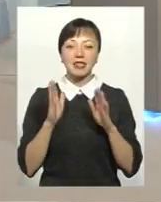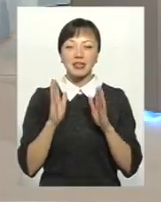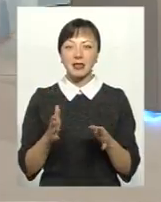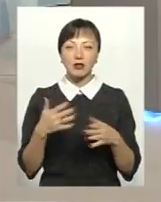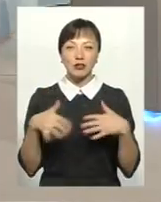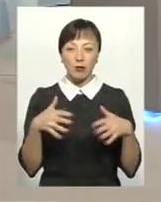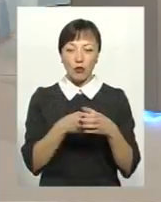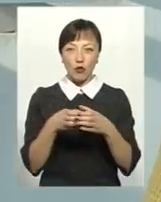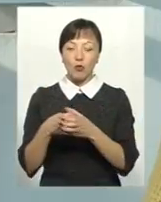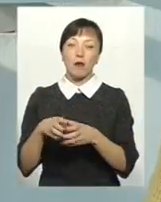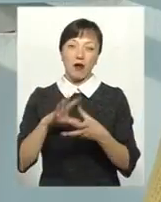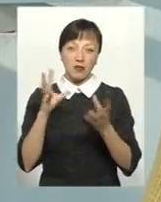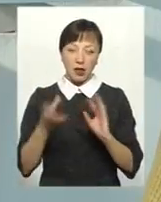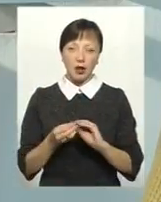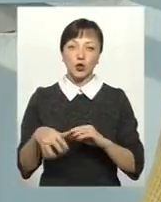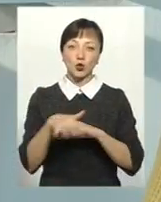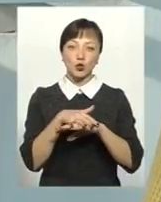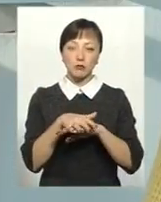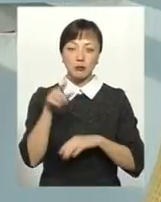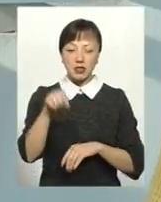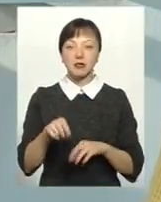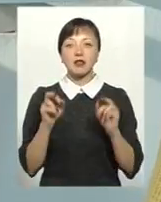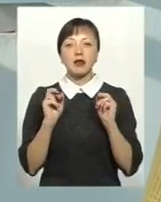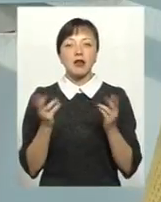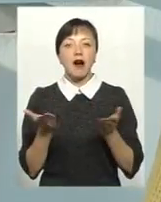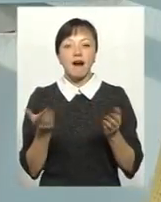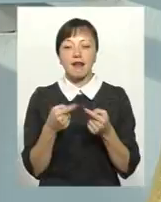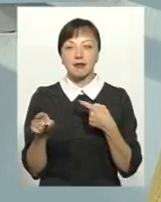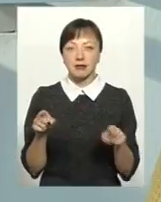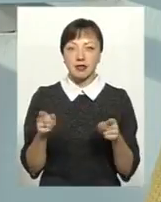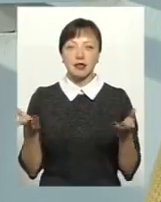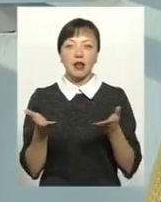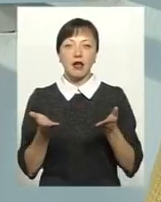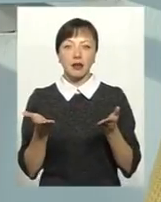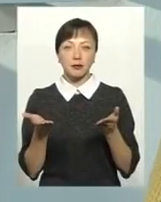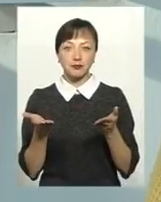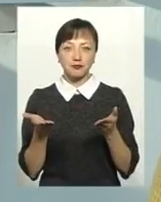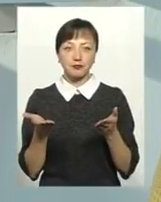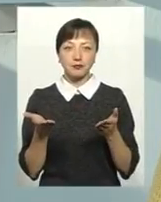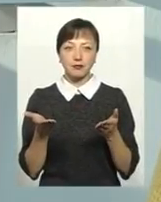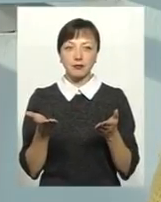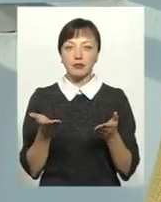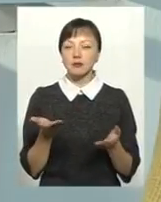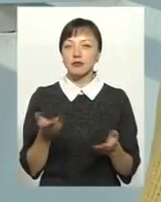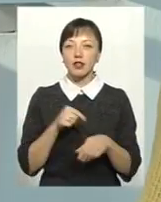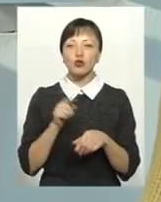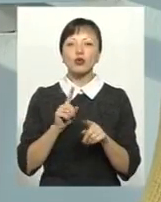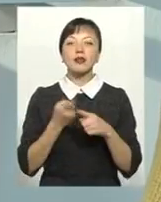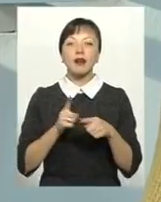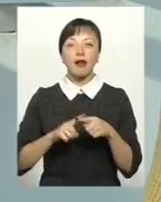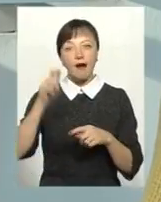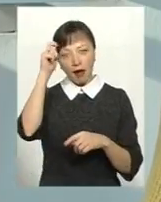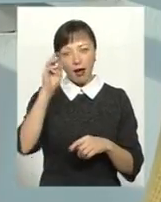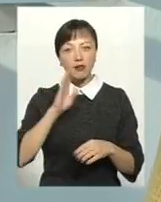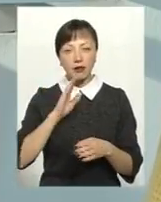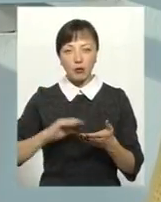населення, але взагалі в суспільстві, яка різниця, які відчуття і що таке гендерна